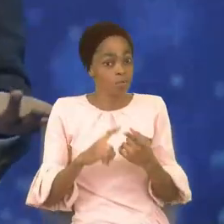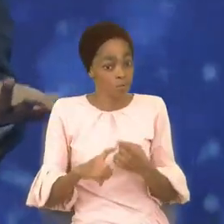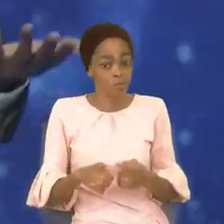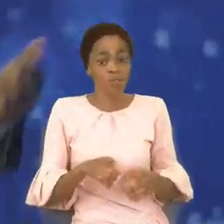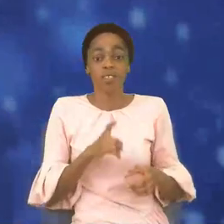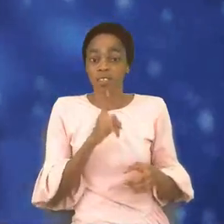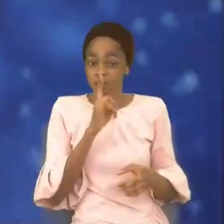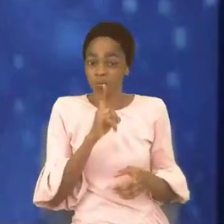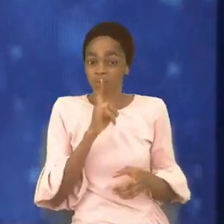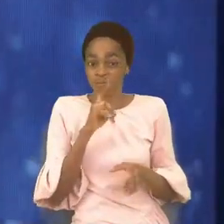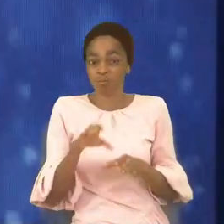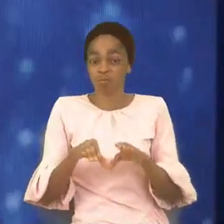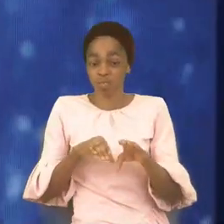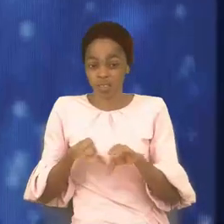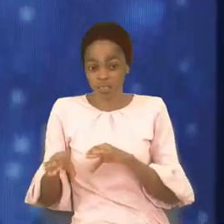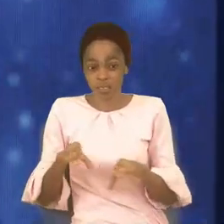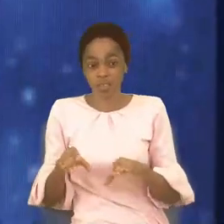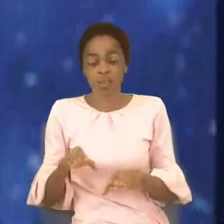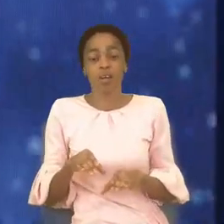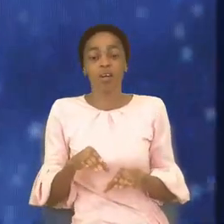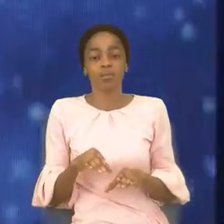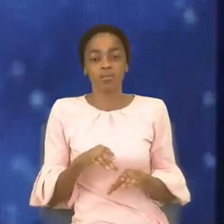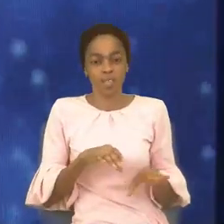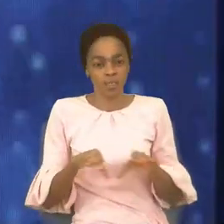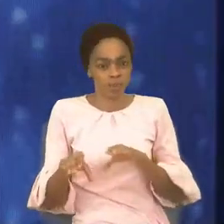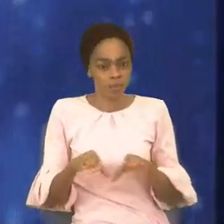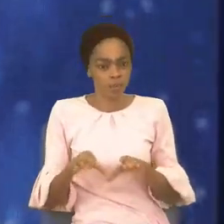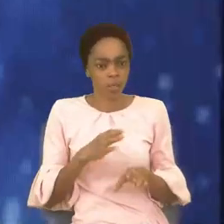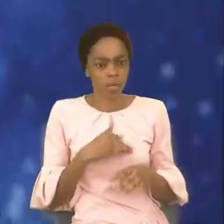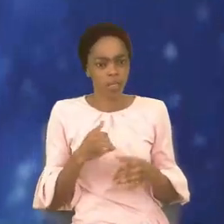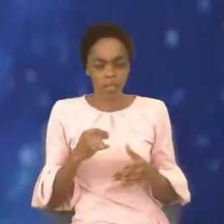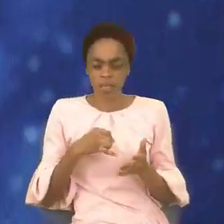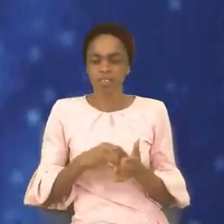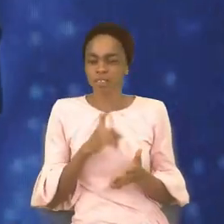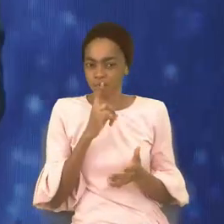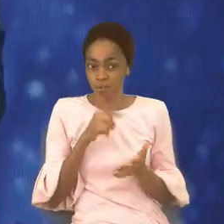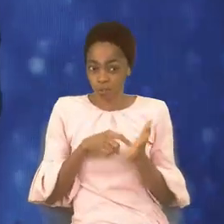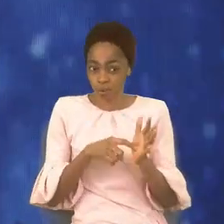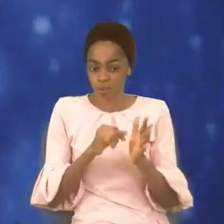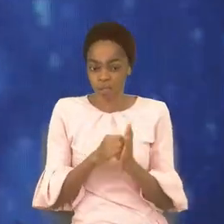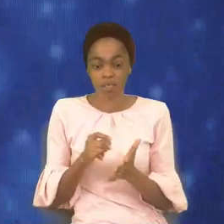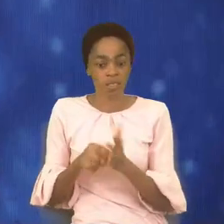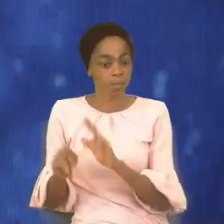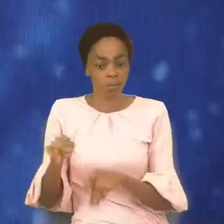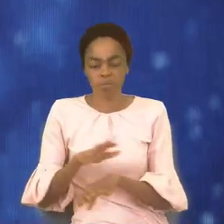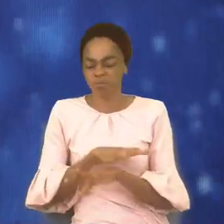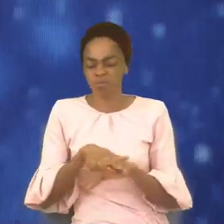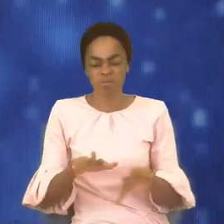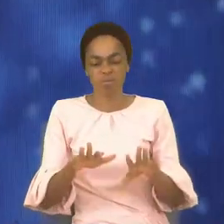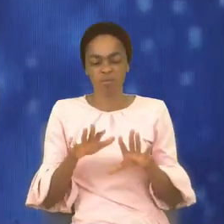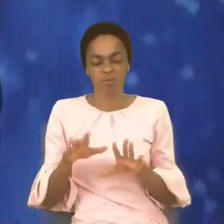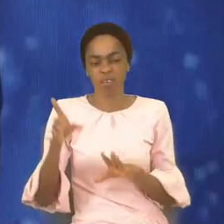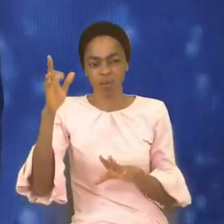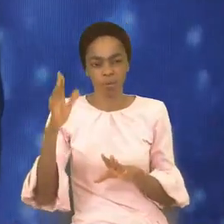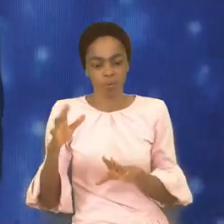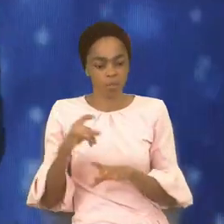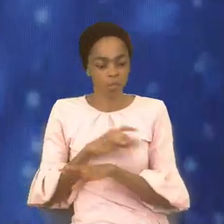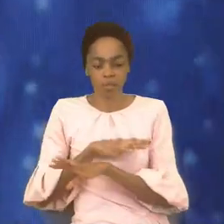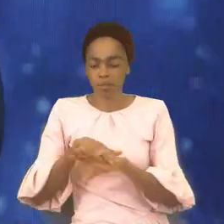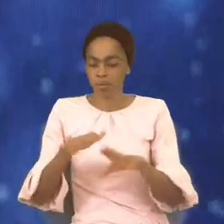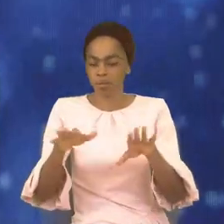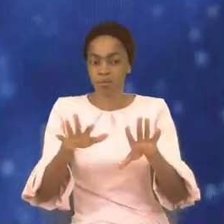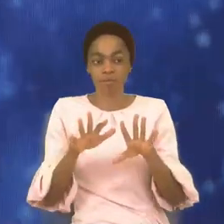pratique, là où la réalité doit se manifester, ça montre qu'ils ne craignent pas Dieu. Ils ne